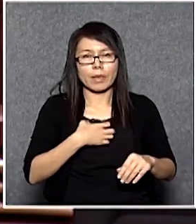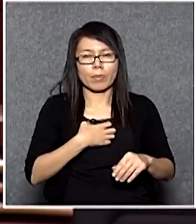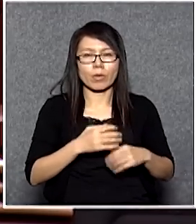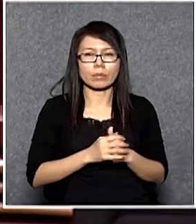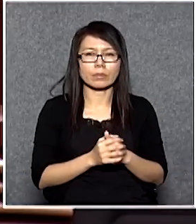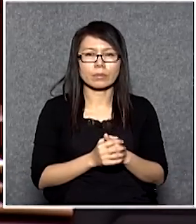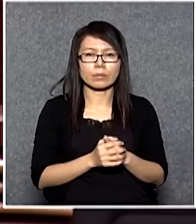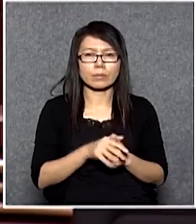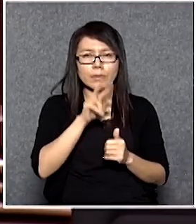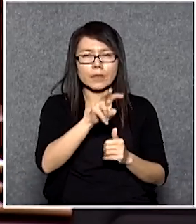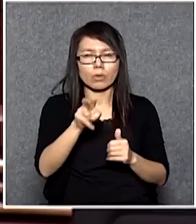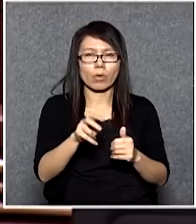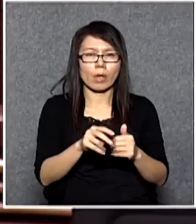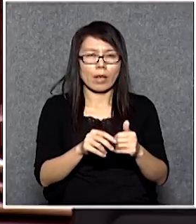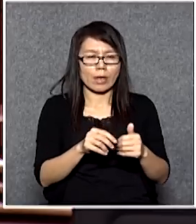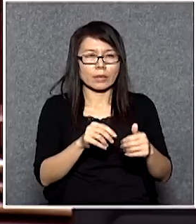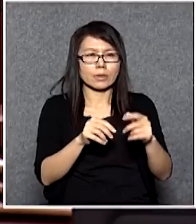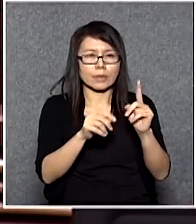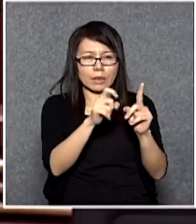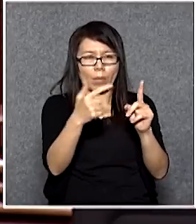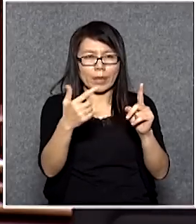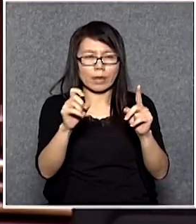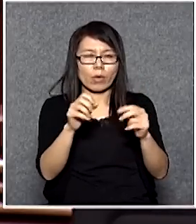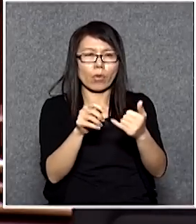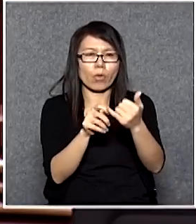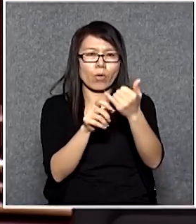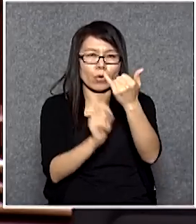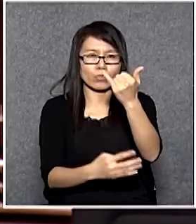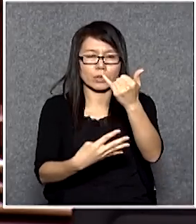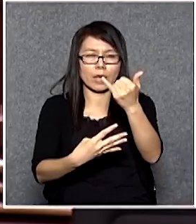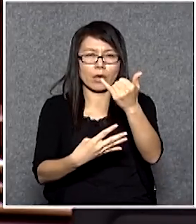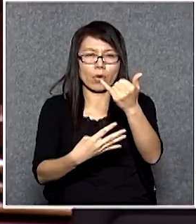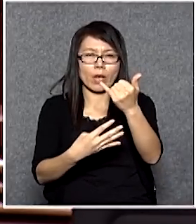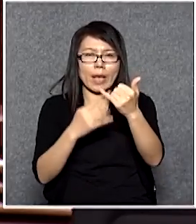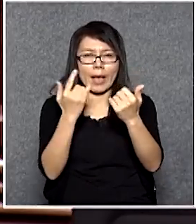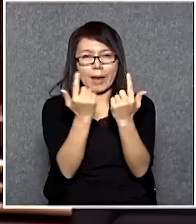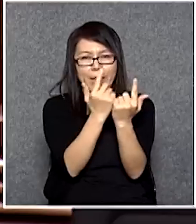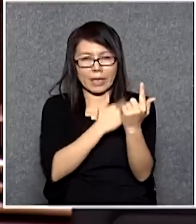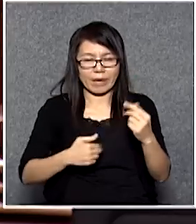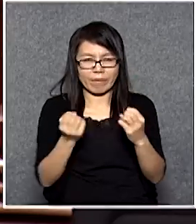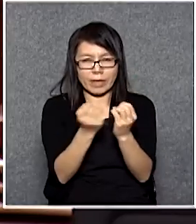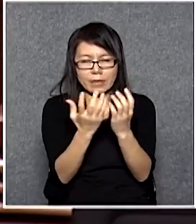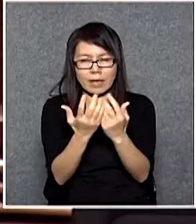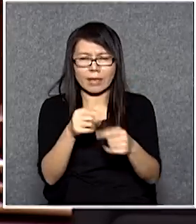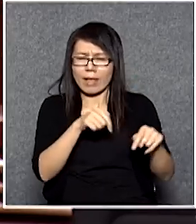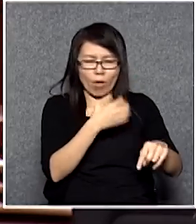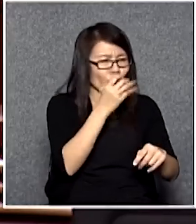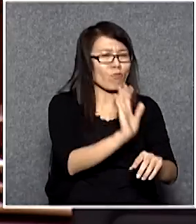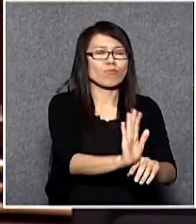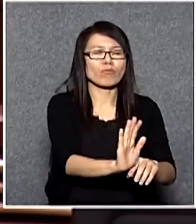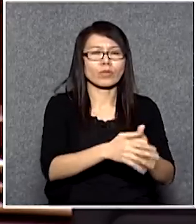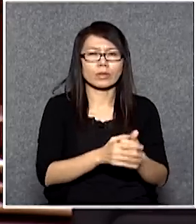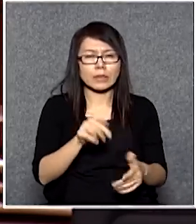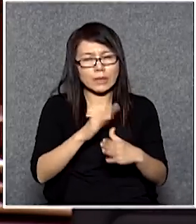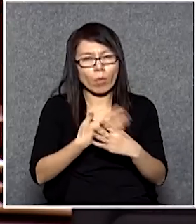我們見到八九六四在北京天安門發生的事是不會在香港發生的，因為香港